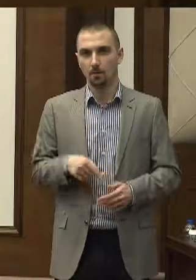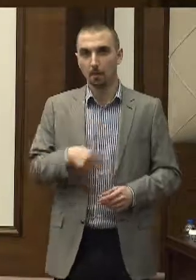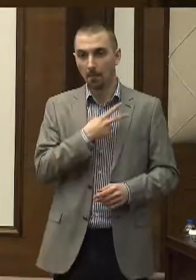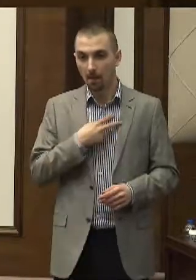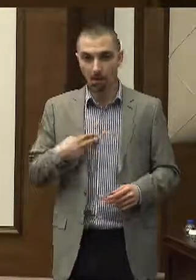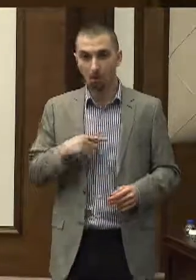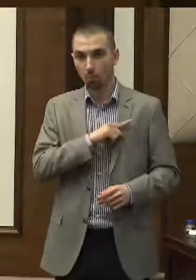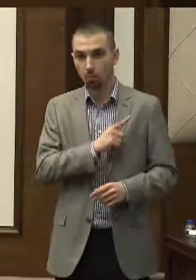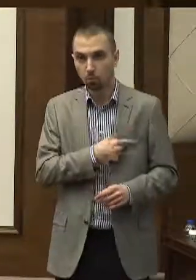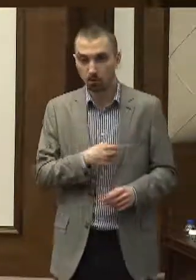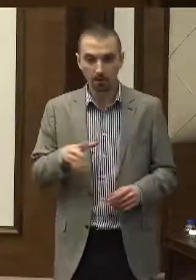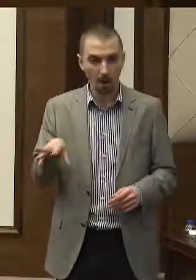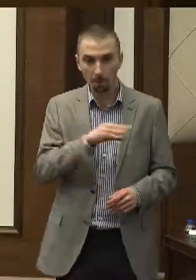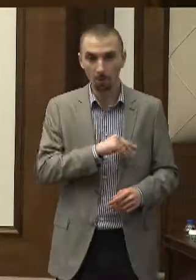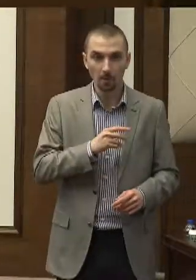buna yetmesi mümkün değildir.